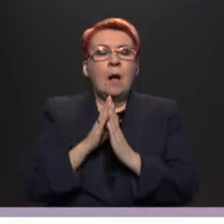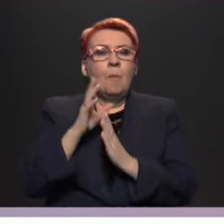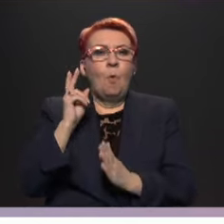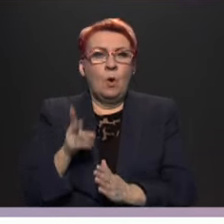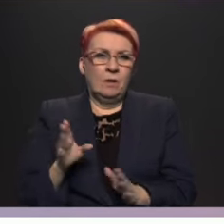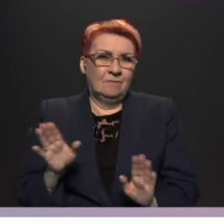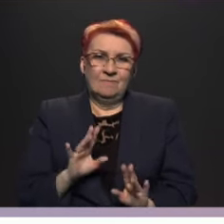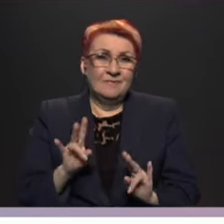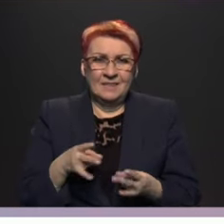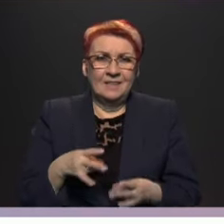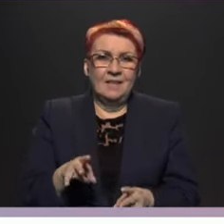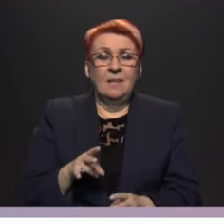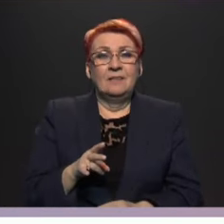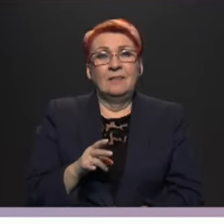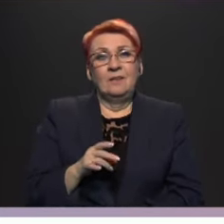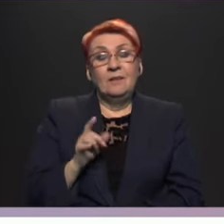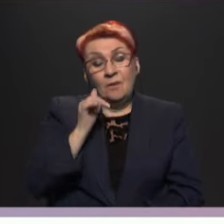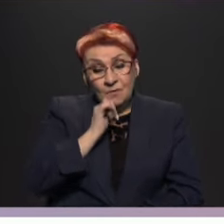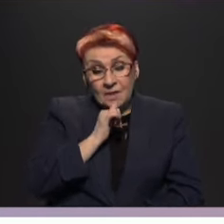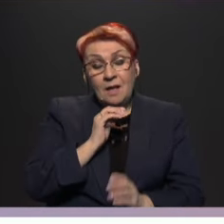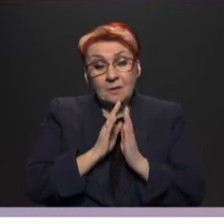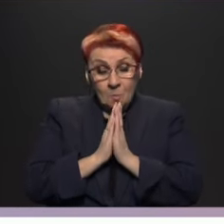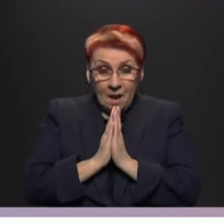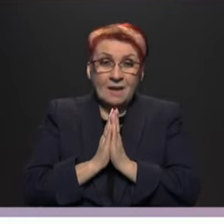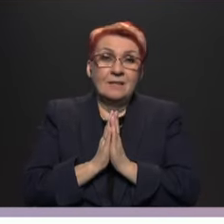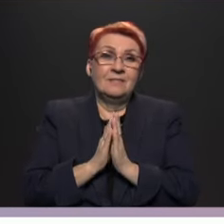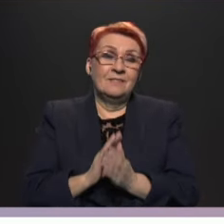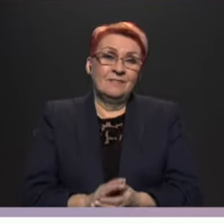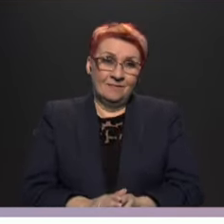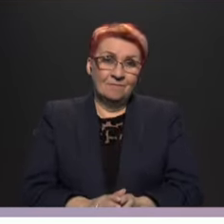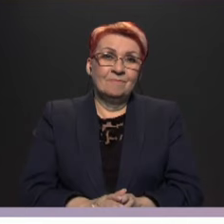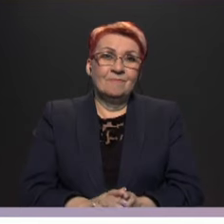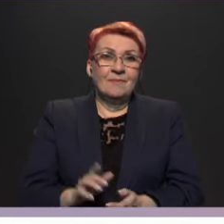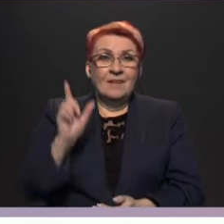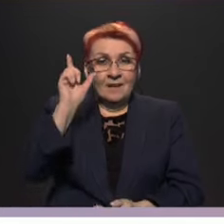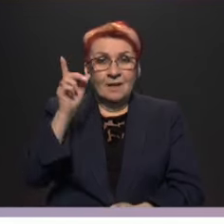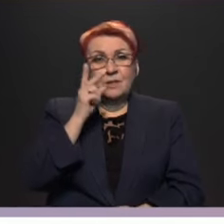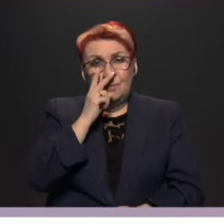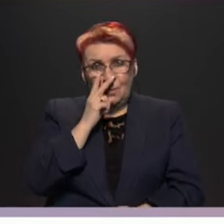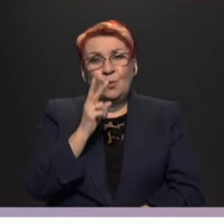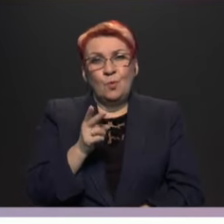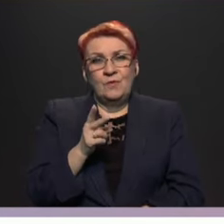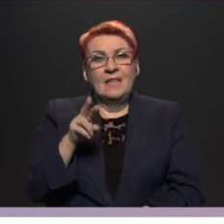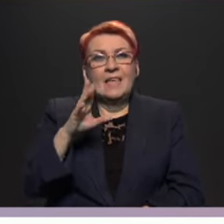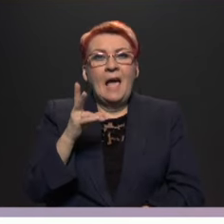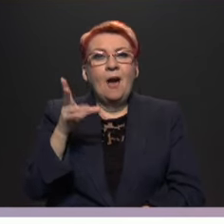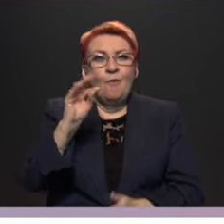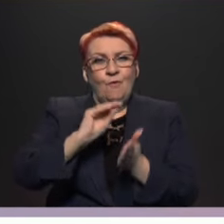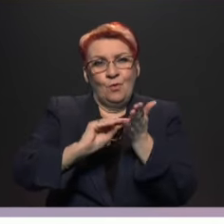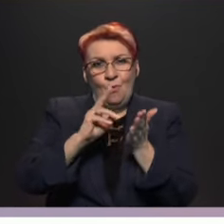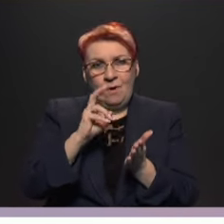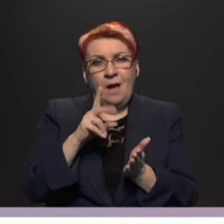Не стоит этого делать, молитесь в тайне, Господь увидит явно, да, как он говорил,